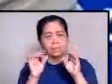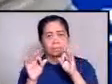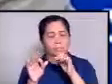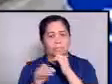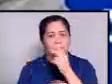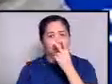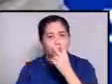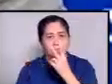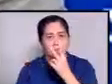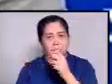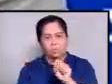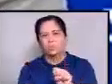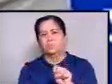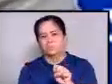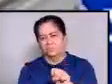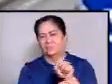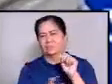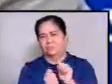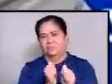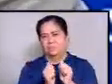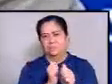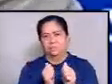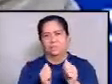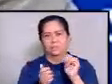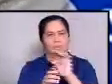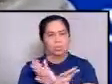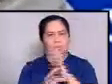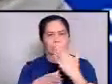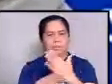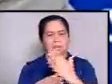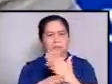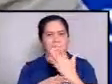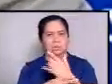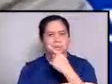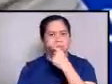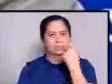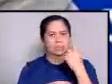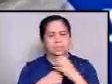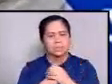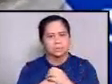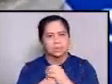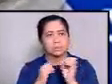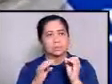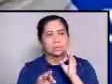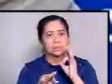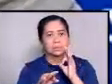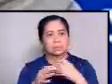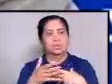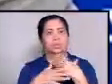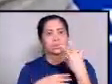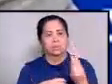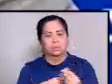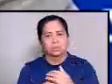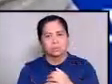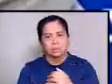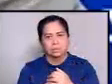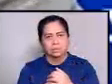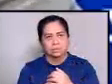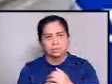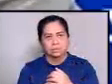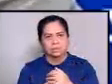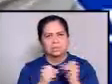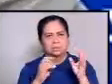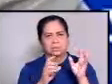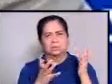nyo nakikita, nagtatrabaho yon, ayaw na i-istorbo yon. Kasi pag nasa labas siya,